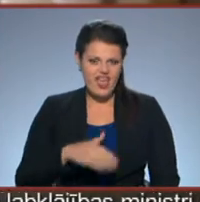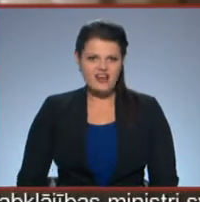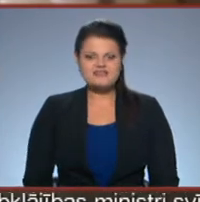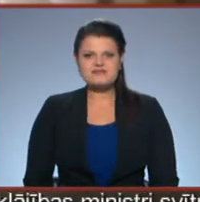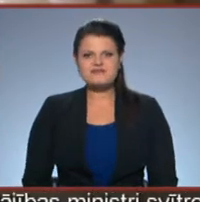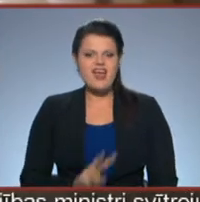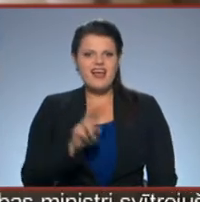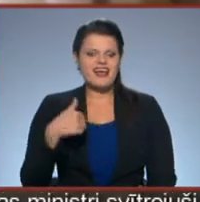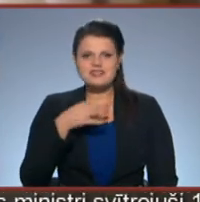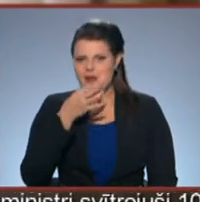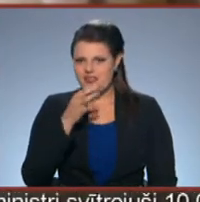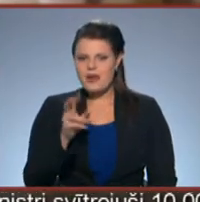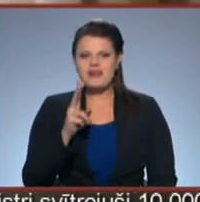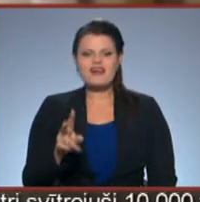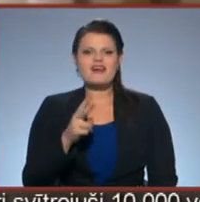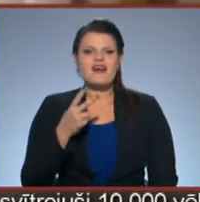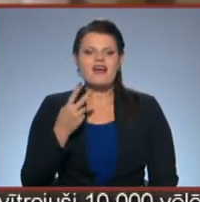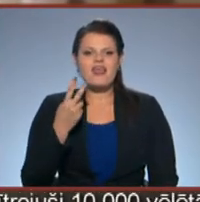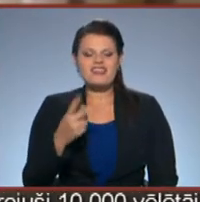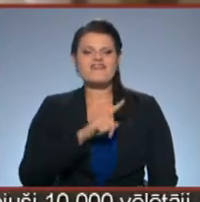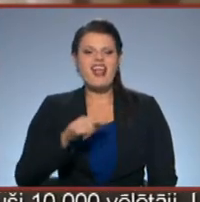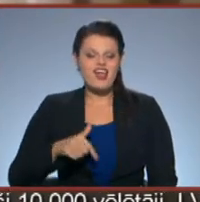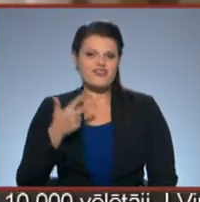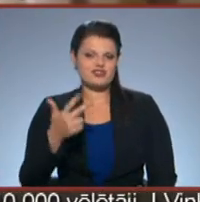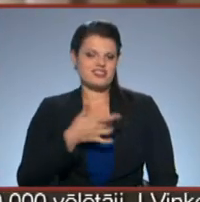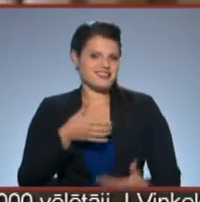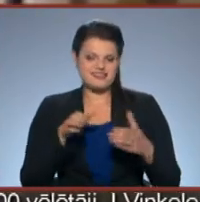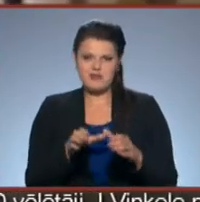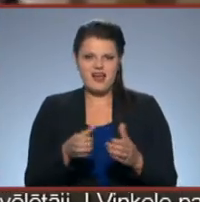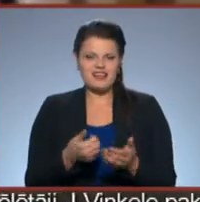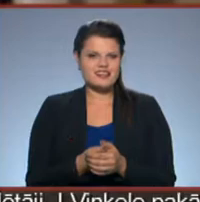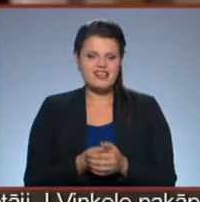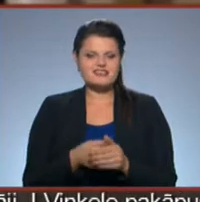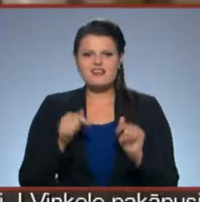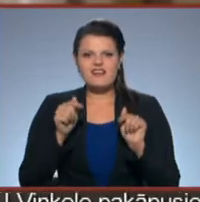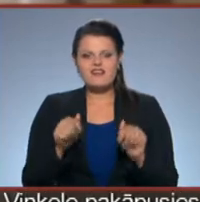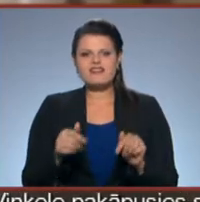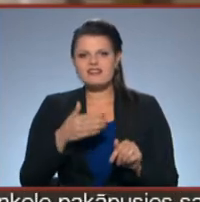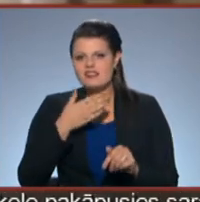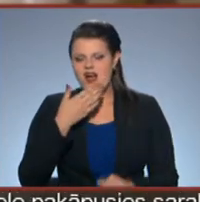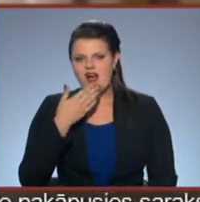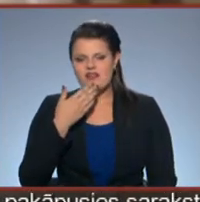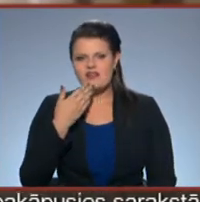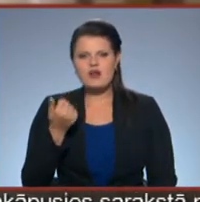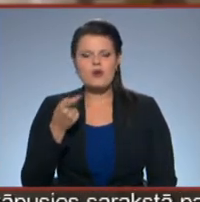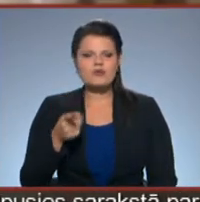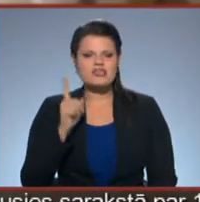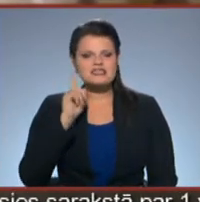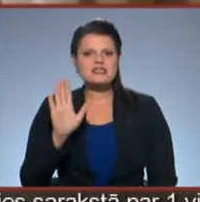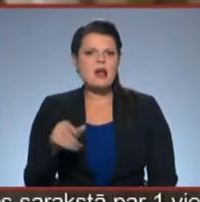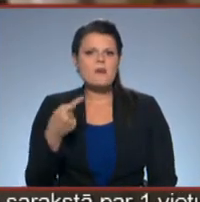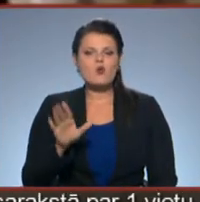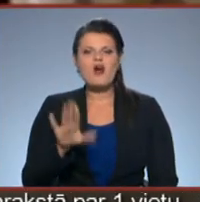teiksim, nepatīk, ka latvieši, divi latvieši, trīs partijas, teiksim, ka tā nav tik viegli zināt, par ko